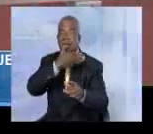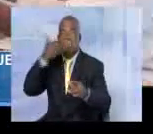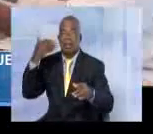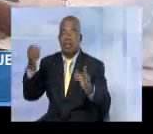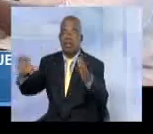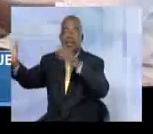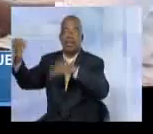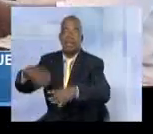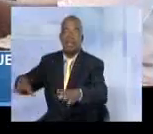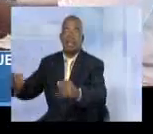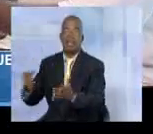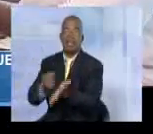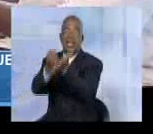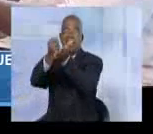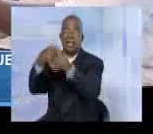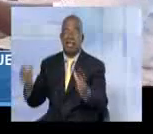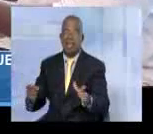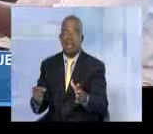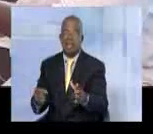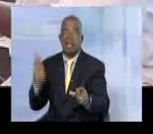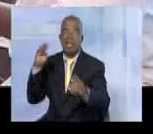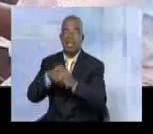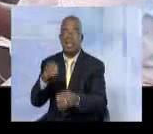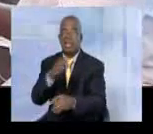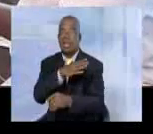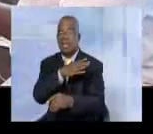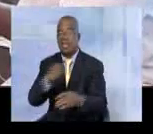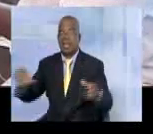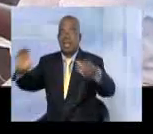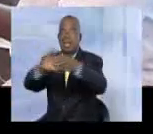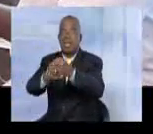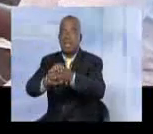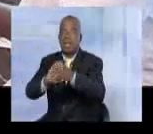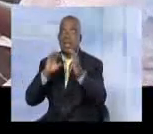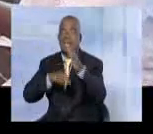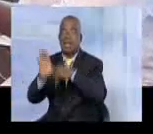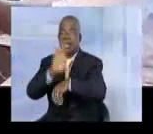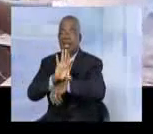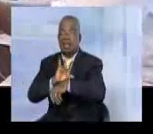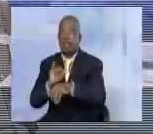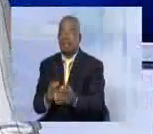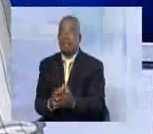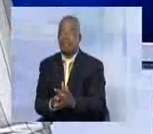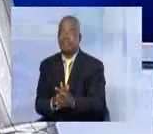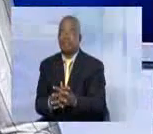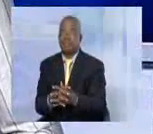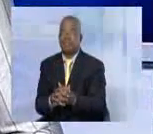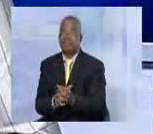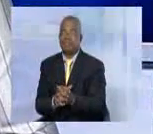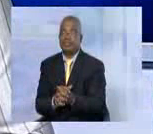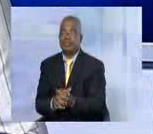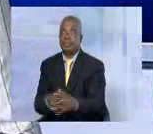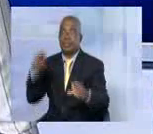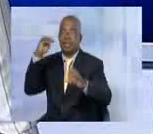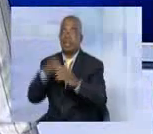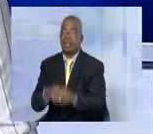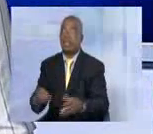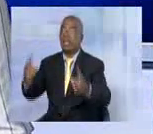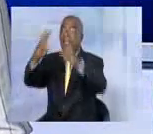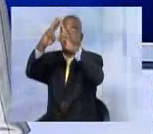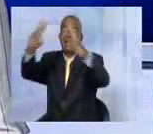en charge de cette thématique dans le processus de réconciliation en Côte d'Ivoire. Kounaïri,